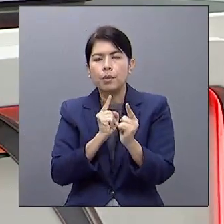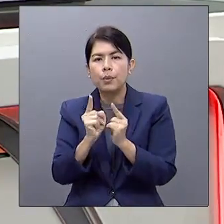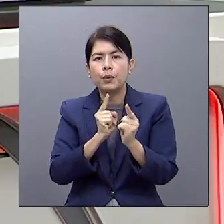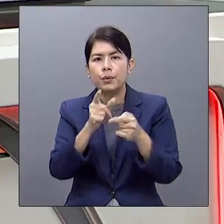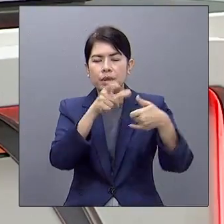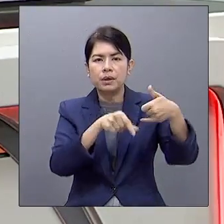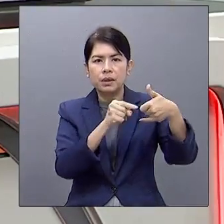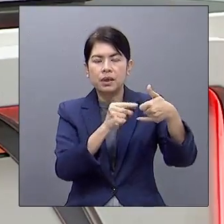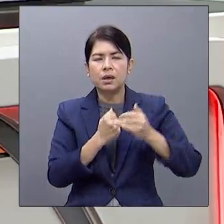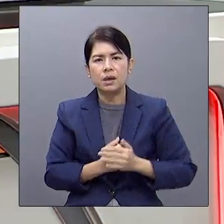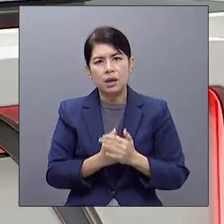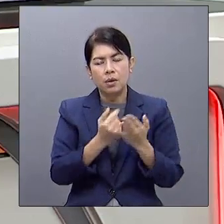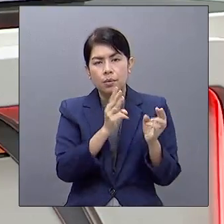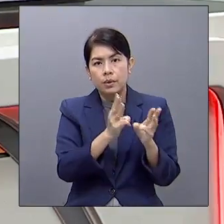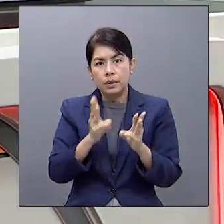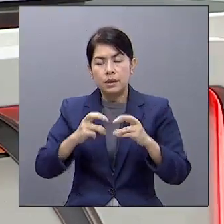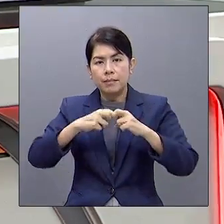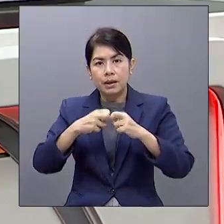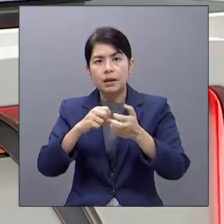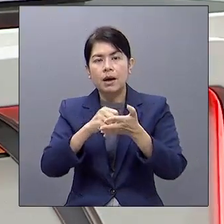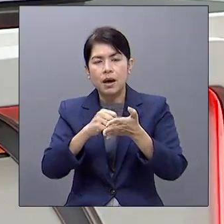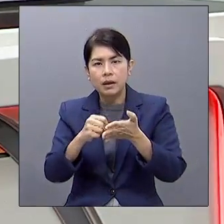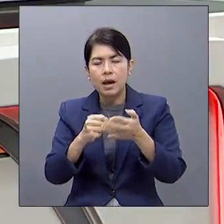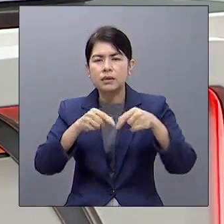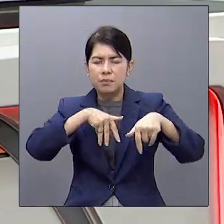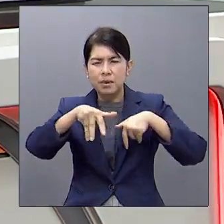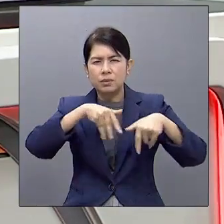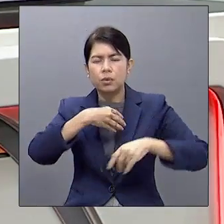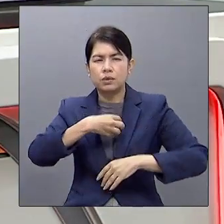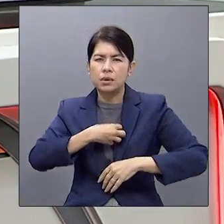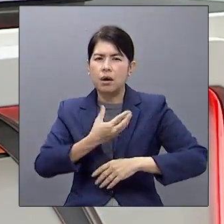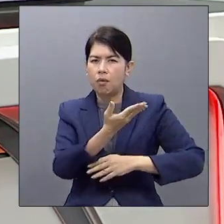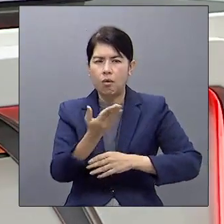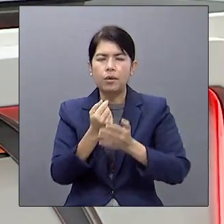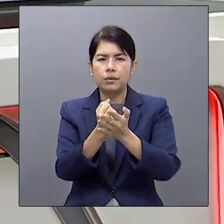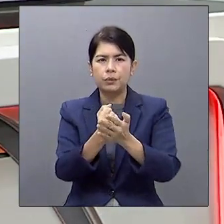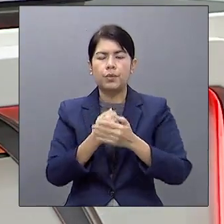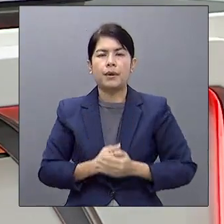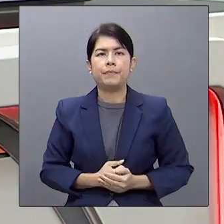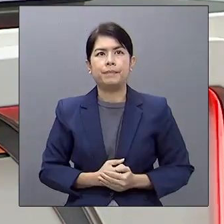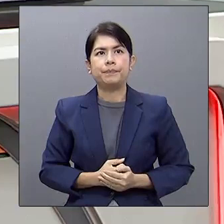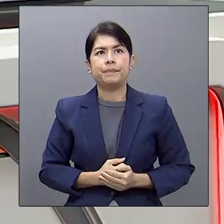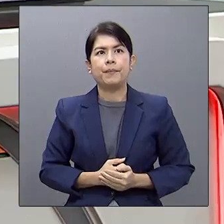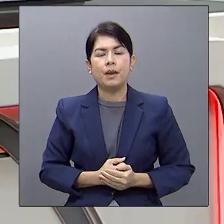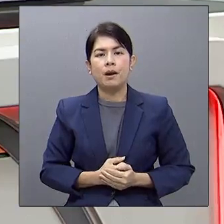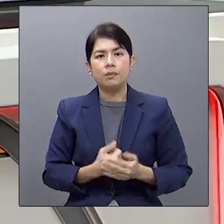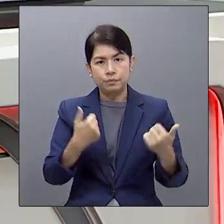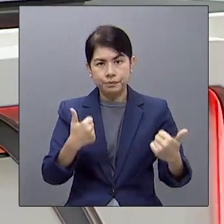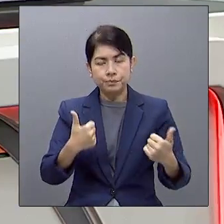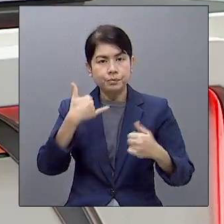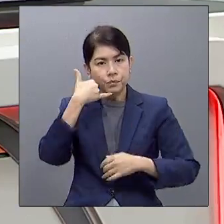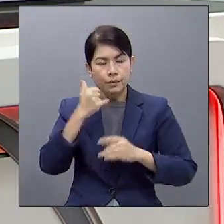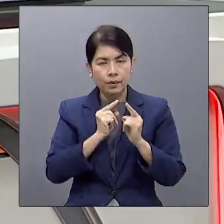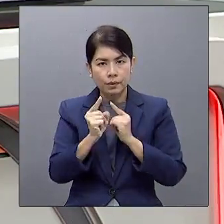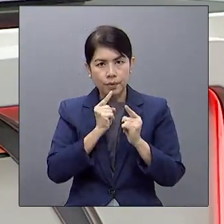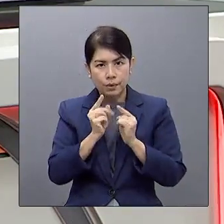ถึงแนวทางในการแก้ไขปัญหากับสิ่งที่ภาคประชาชนอยากจะให้เกิดขึ้นนะคะสวัสดีค่ะคุณบรรณรสค่ะ สวัสดีค่ะ